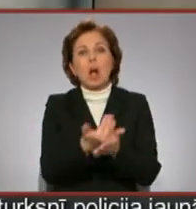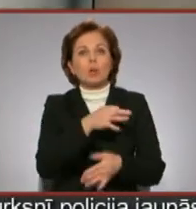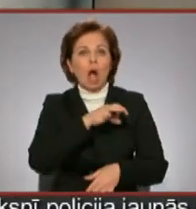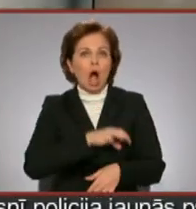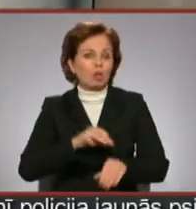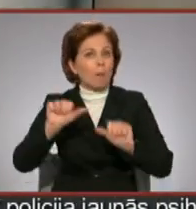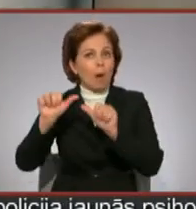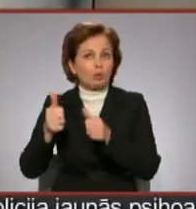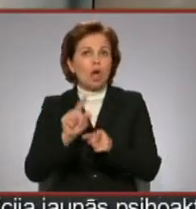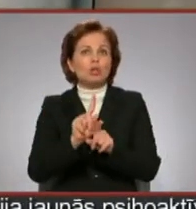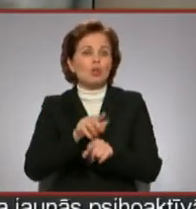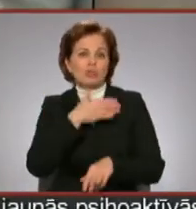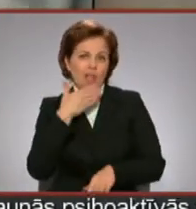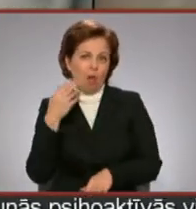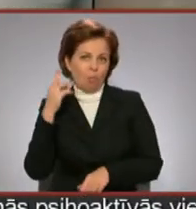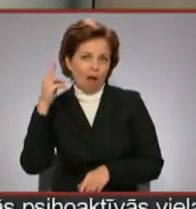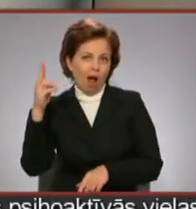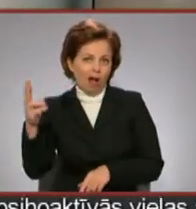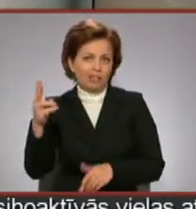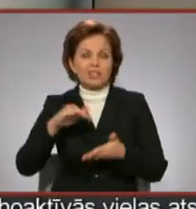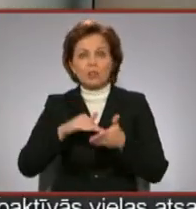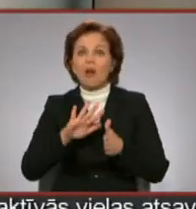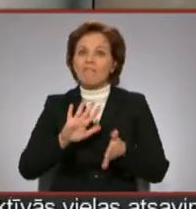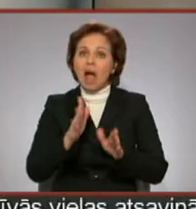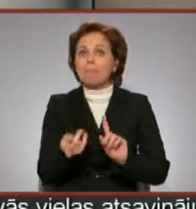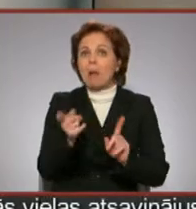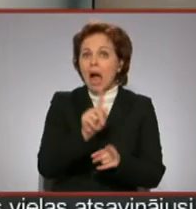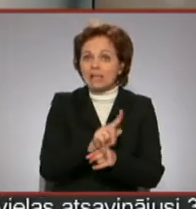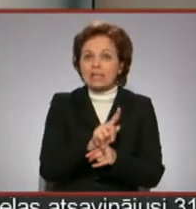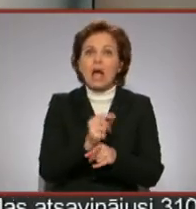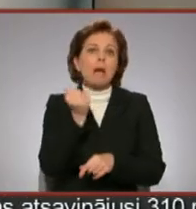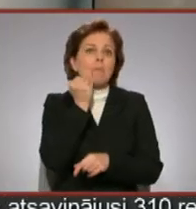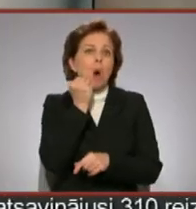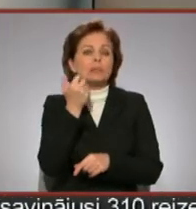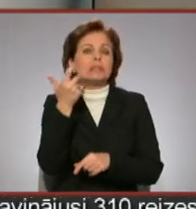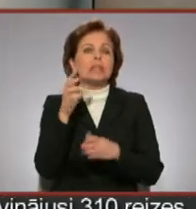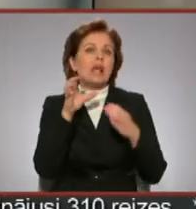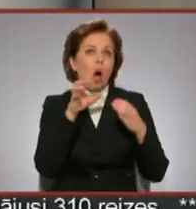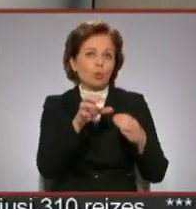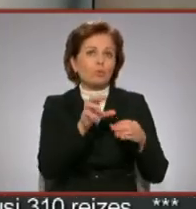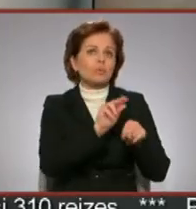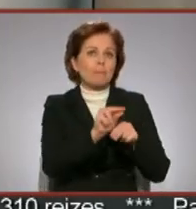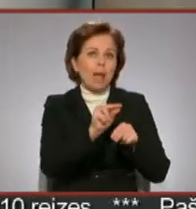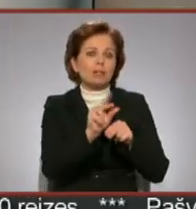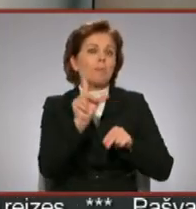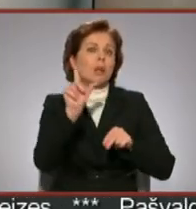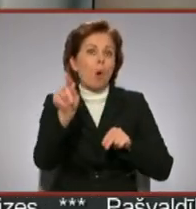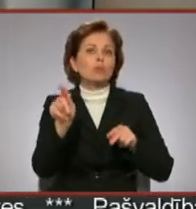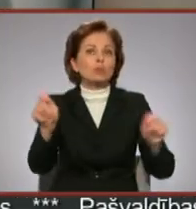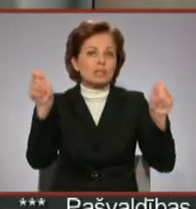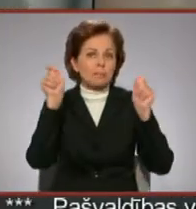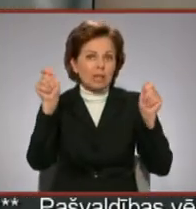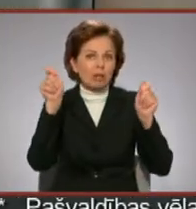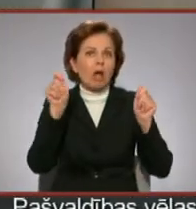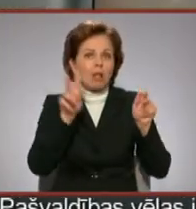ka situācija tik drīz mainīsies. Tāpēc arī no Bauskas trīs autobusi ar pedagogiem šodien devās uz piketu, lai meklētu dzirdīgas ausis valdībā un turpina